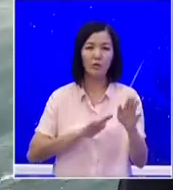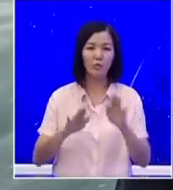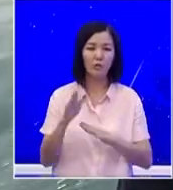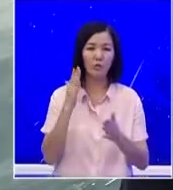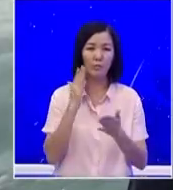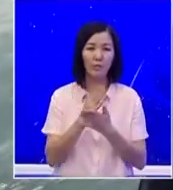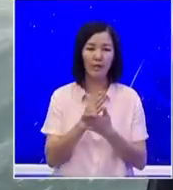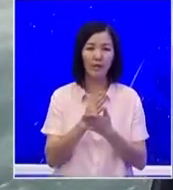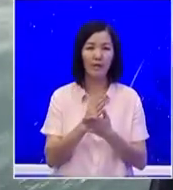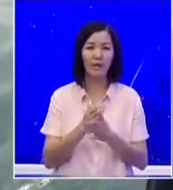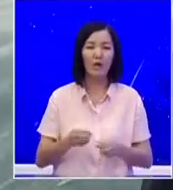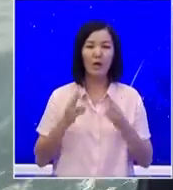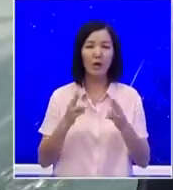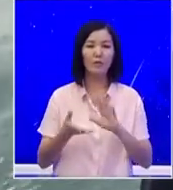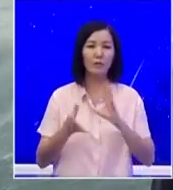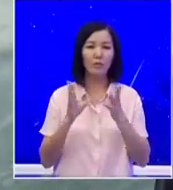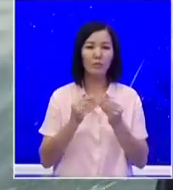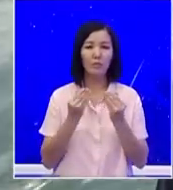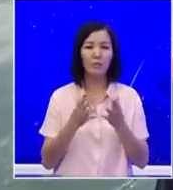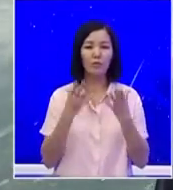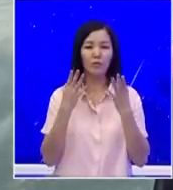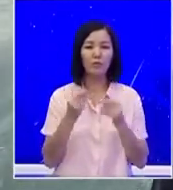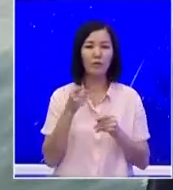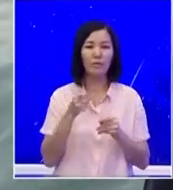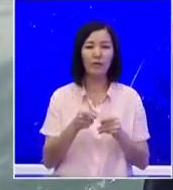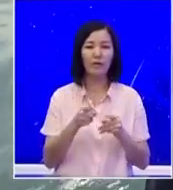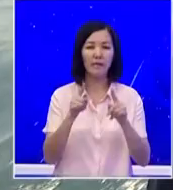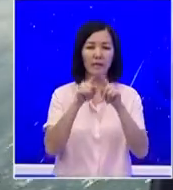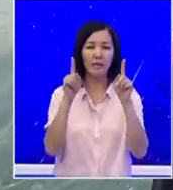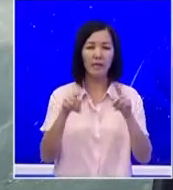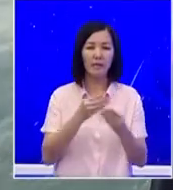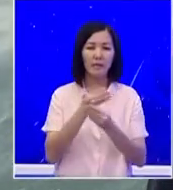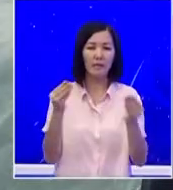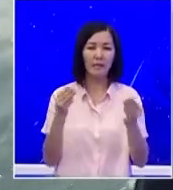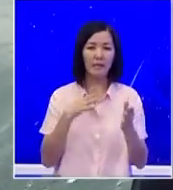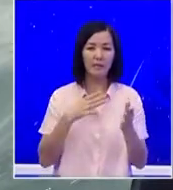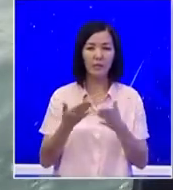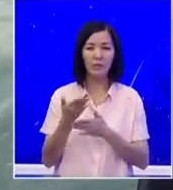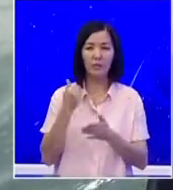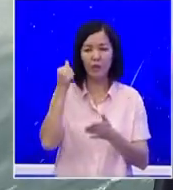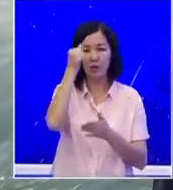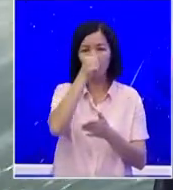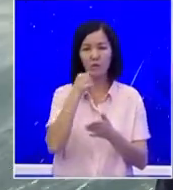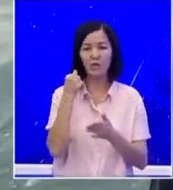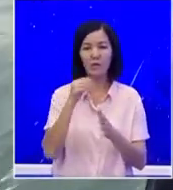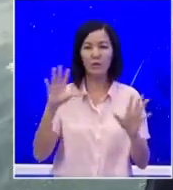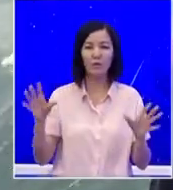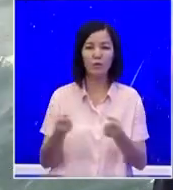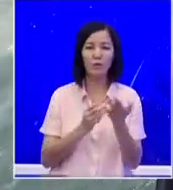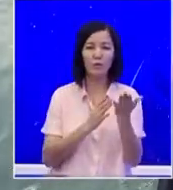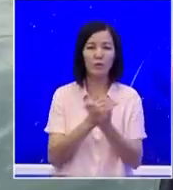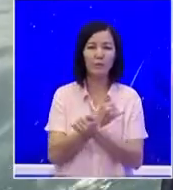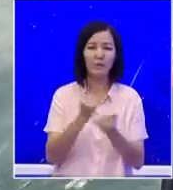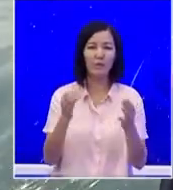бар. Суда қауіпсіздік бойынша осы күнге дейін мыңнан аса парақша таратып тастадық. Сондай-ақ өткен жылы маусым кезінде құтқарушы қызметін